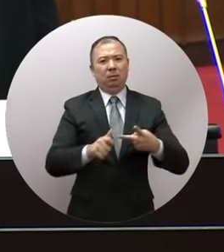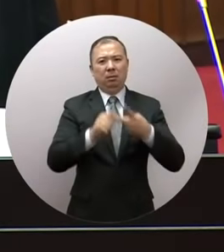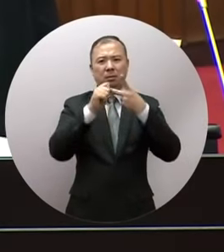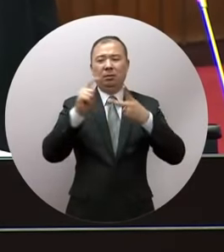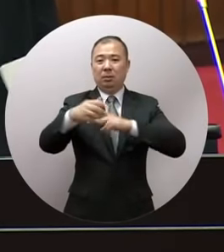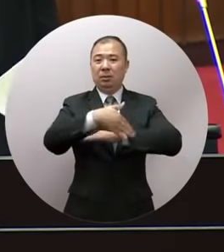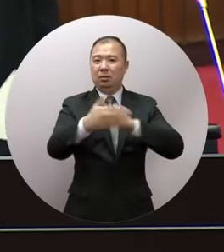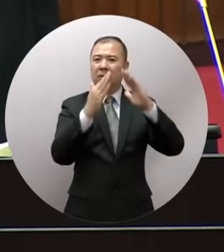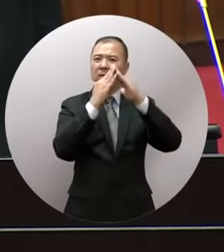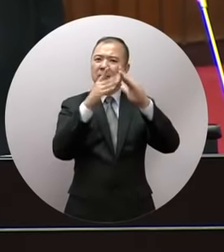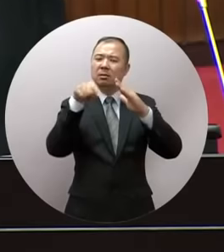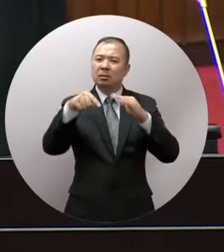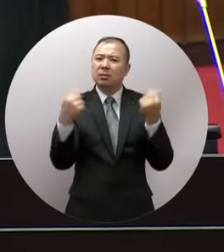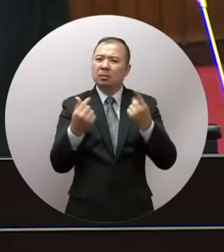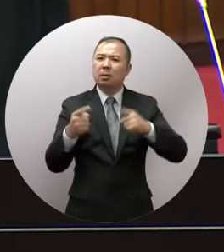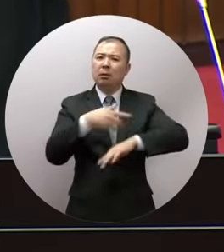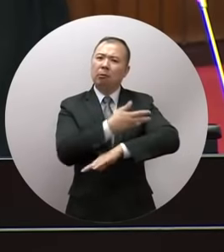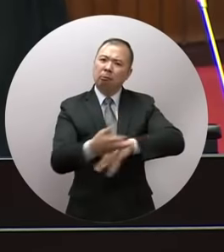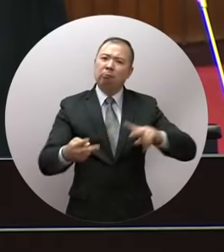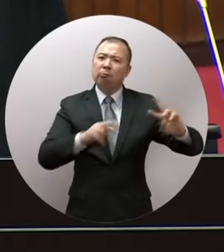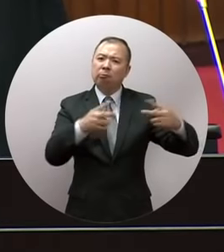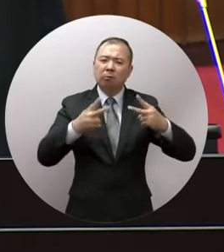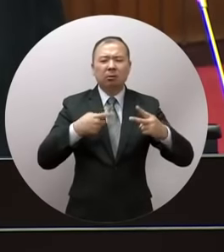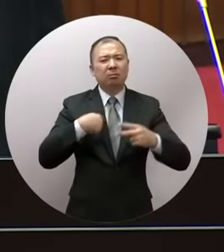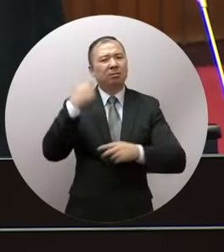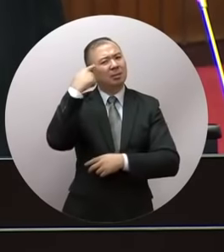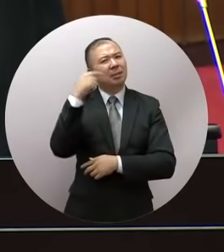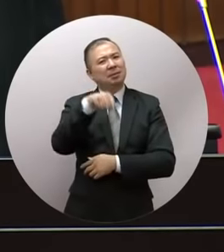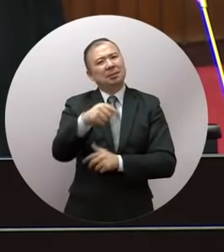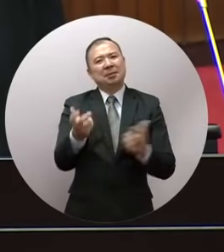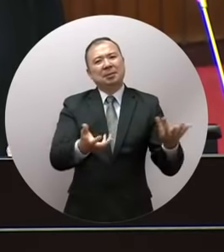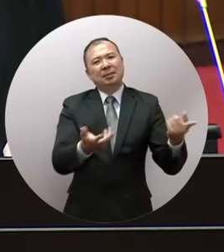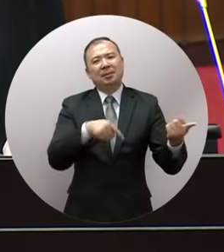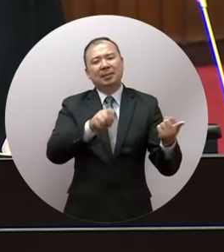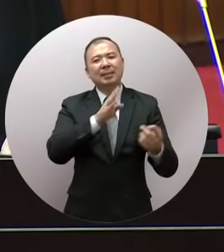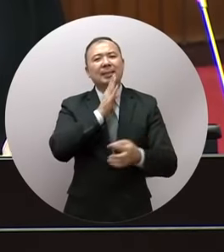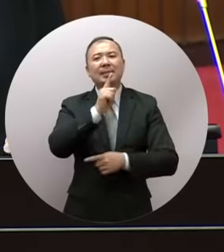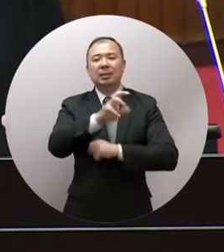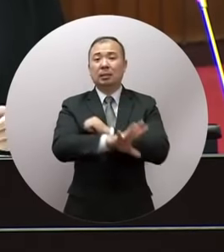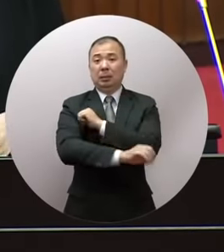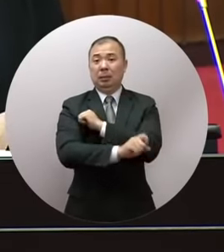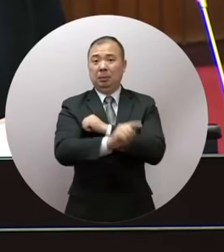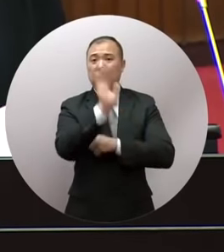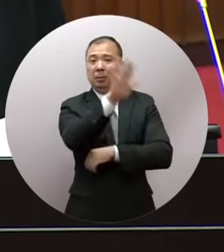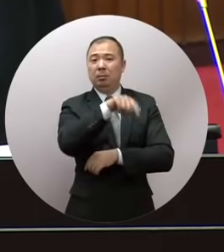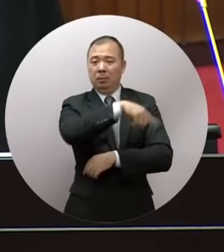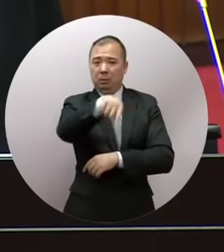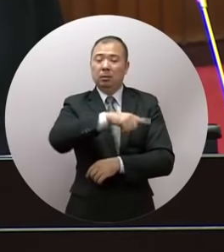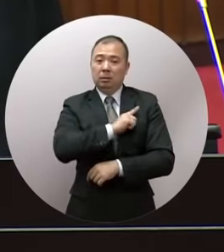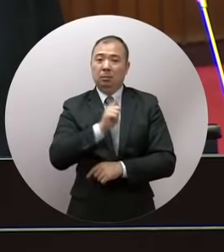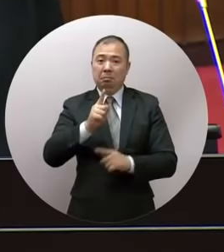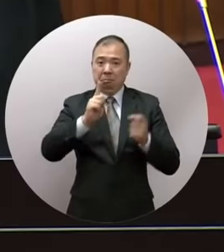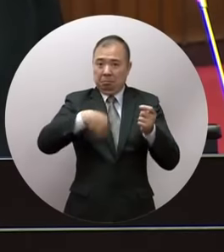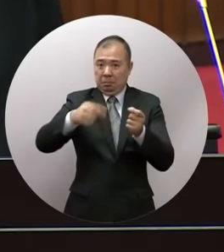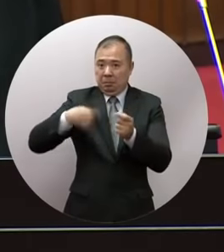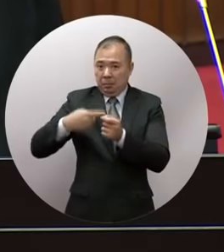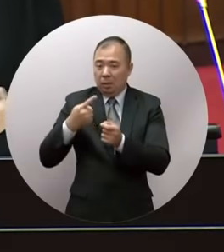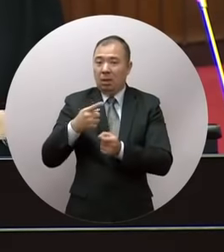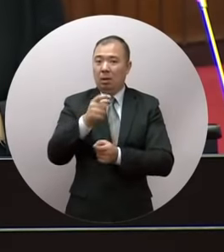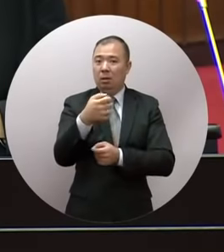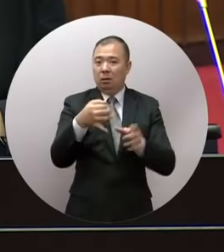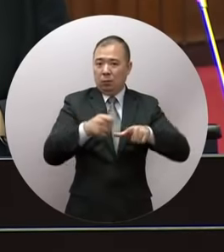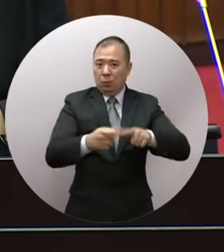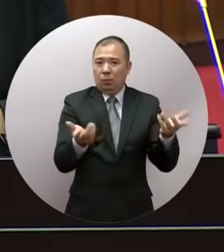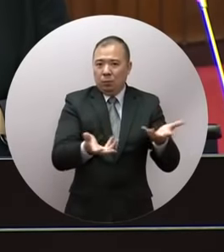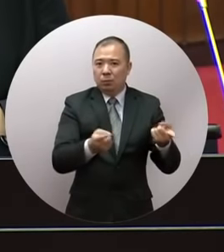的什么的一些河川这些，我想那个都是应该是基本上地方应该每年要去编的一个公务预算，而不是什么